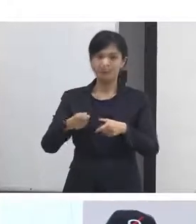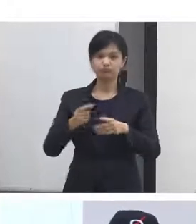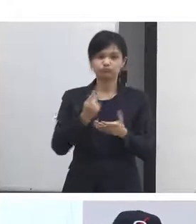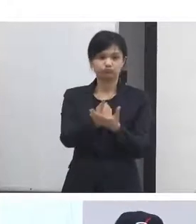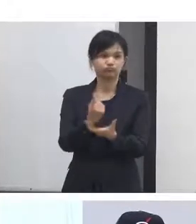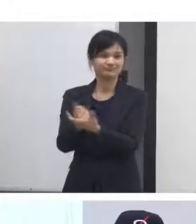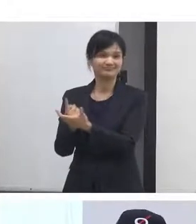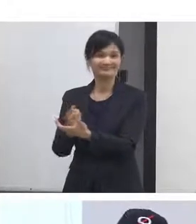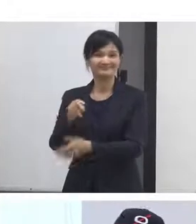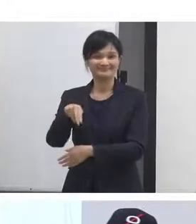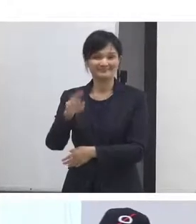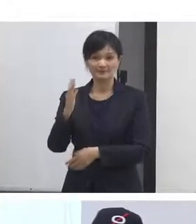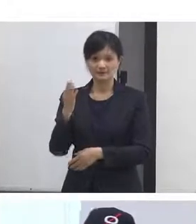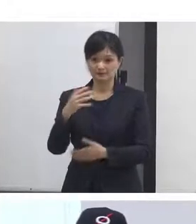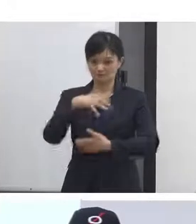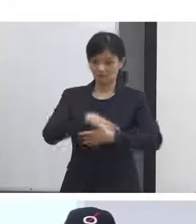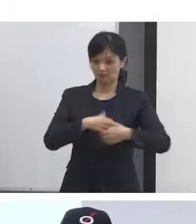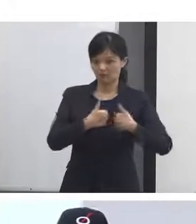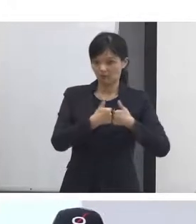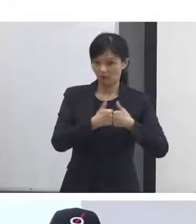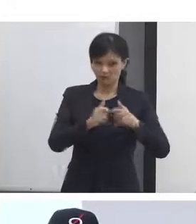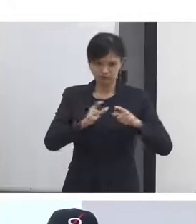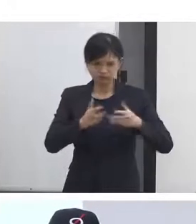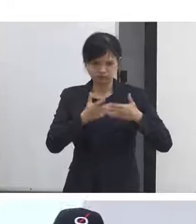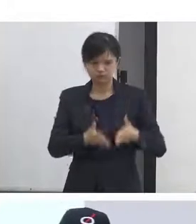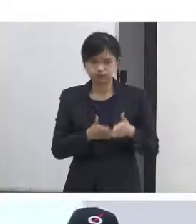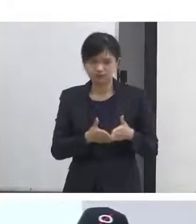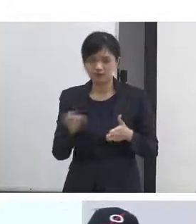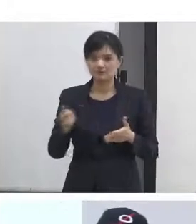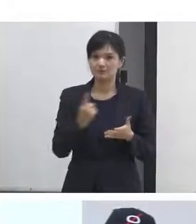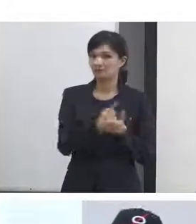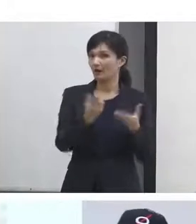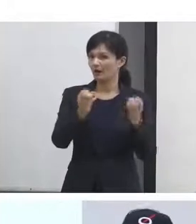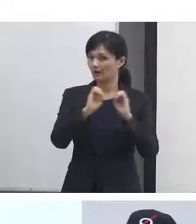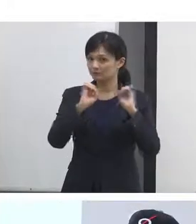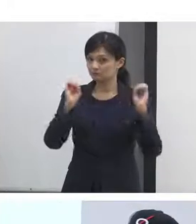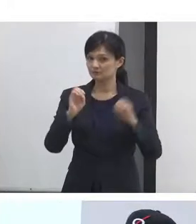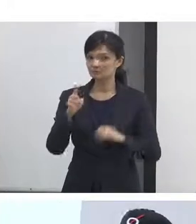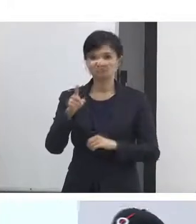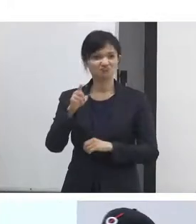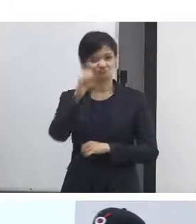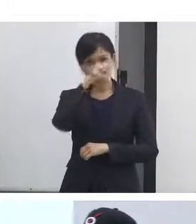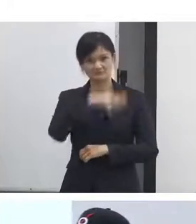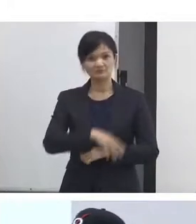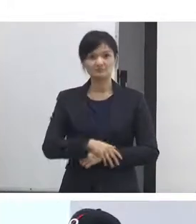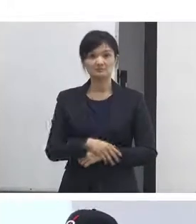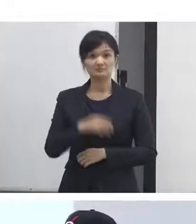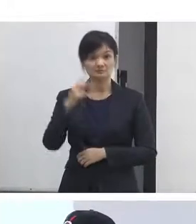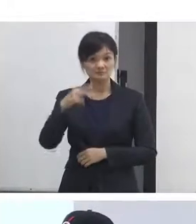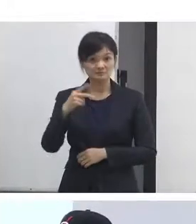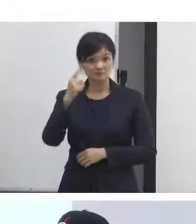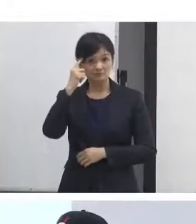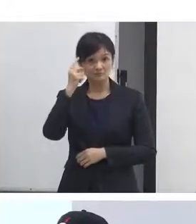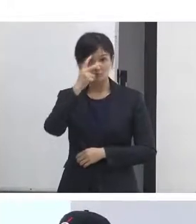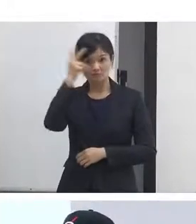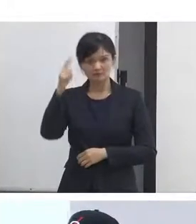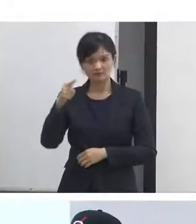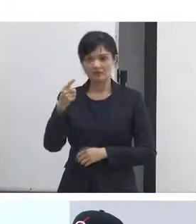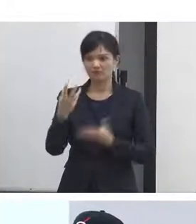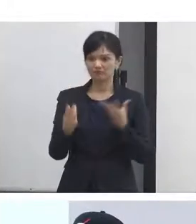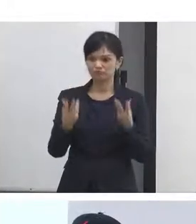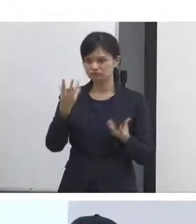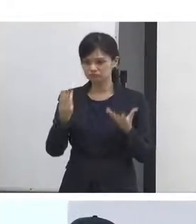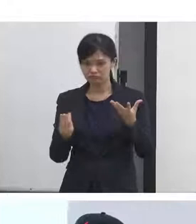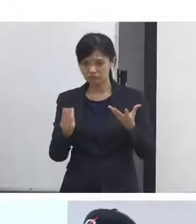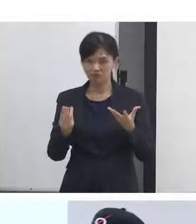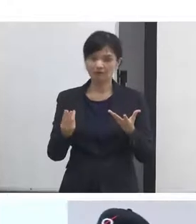会议他却是一直缺席的状态，这其实都不是一件好事。然后我们眼前会发现说，他其实平衡已经慢慢失去了，但